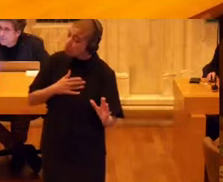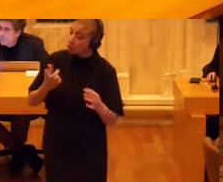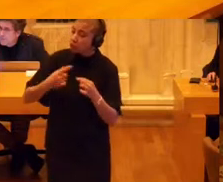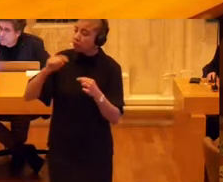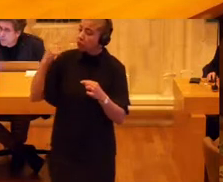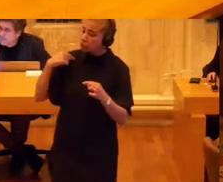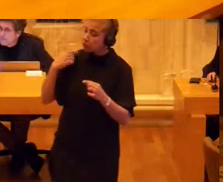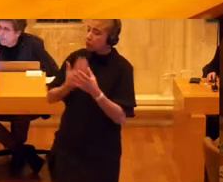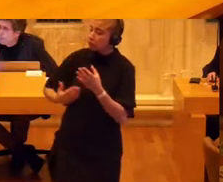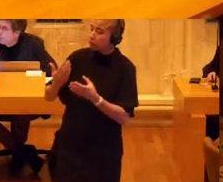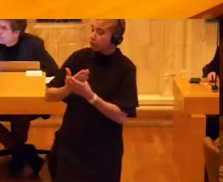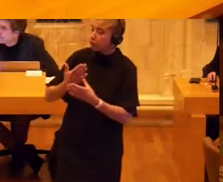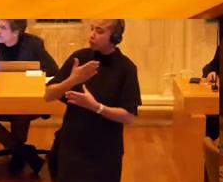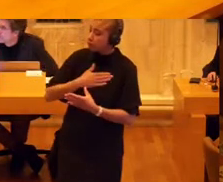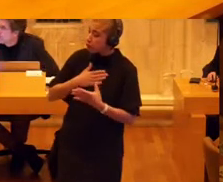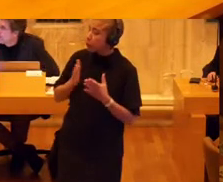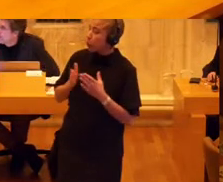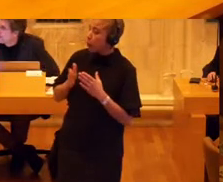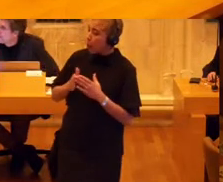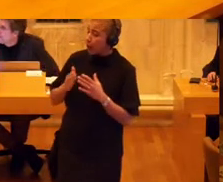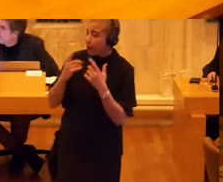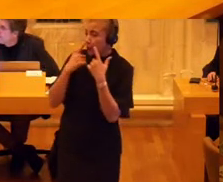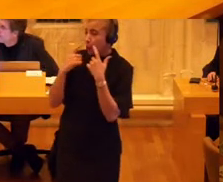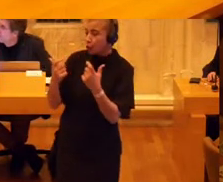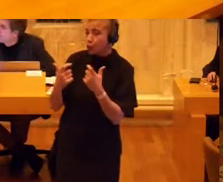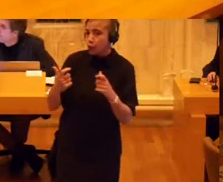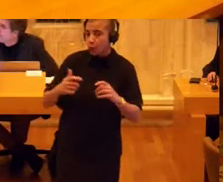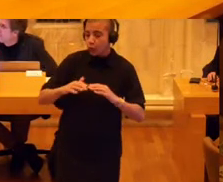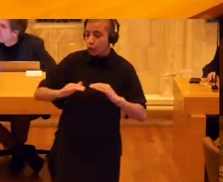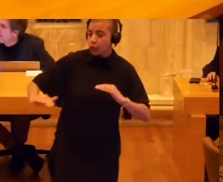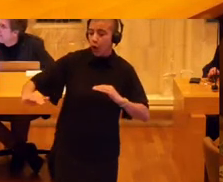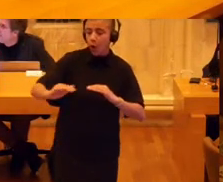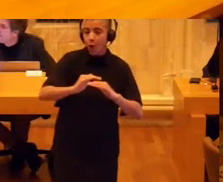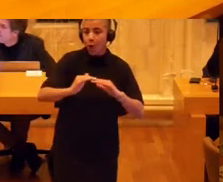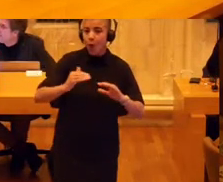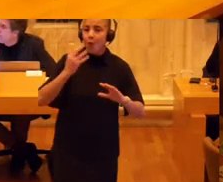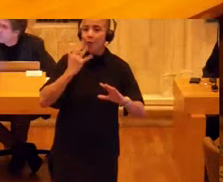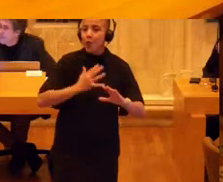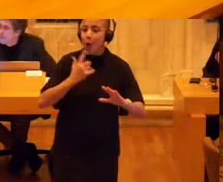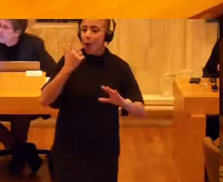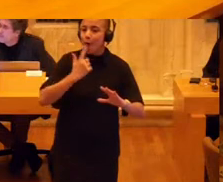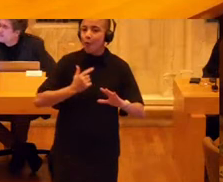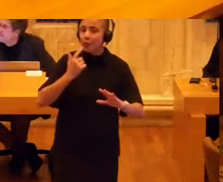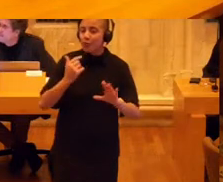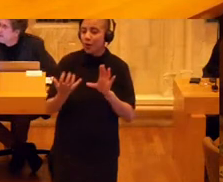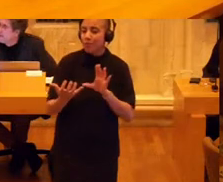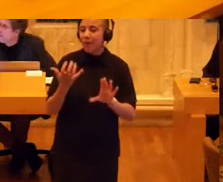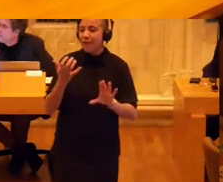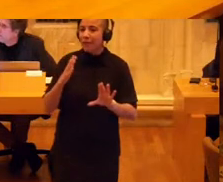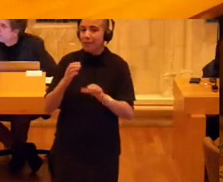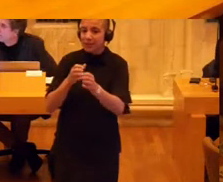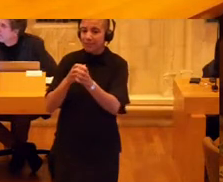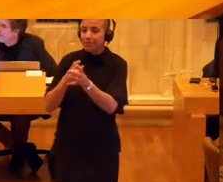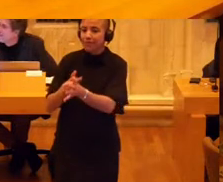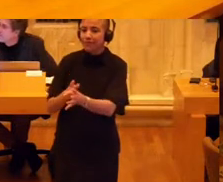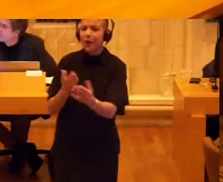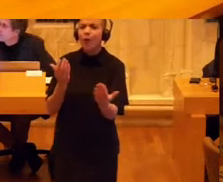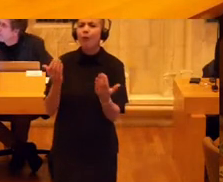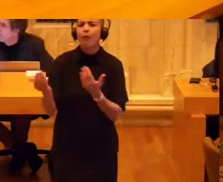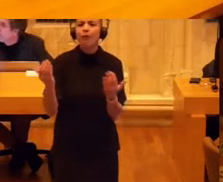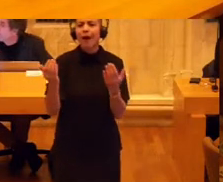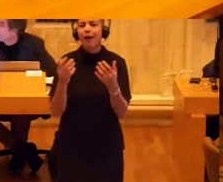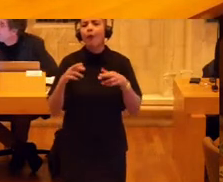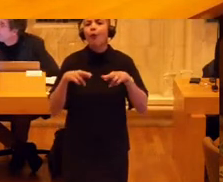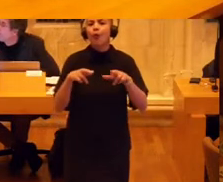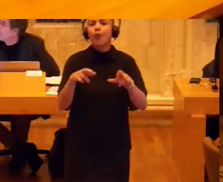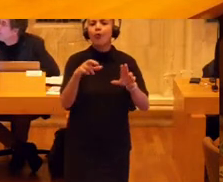j'avais demandé que du revêtement rouge soit le symbole de toutes les pistes cyclables de la ville de Caen, contrairement à ce qui a été fait en bas de la rue d'Auge. Donc je suis